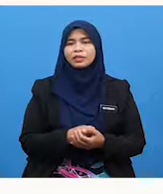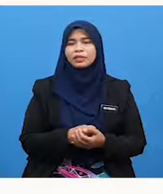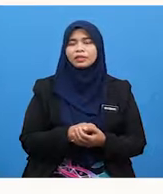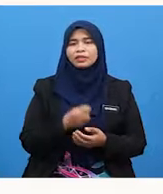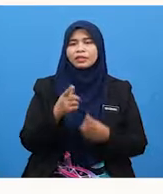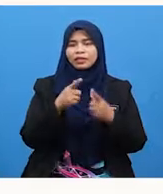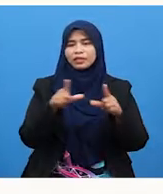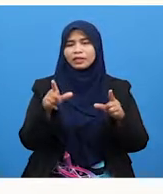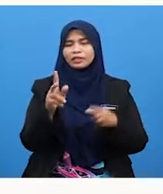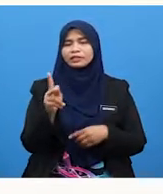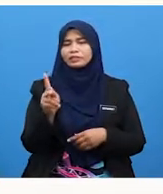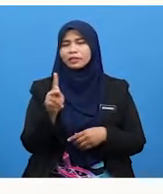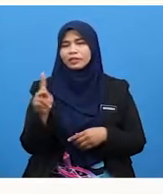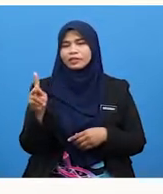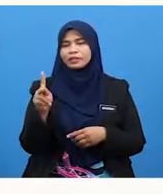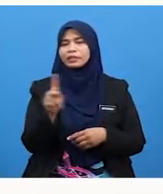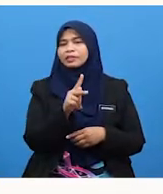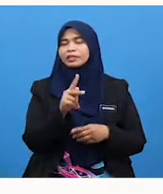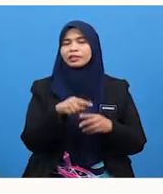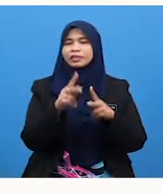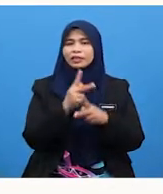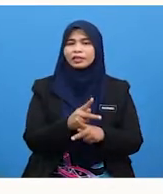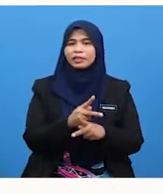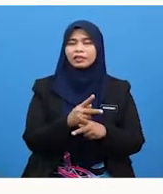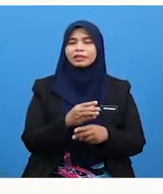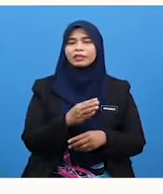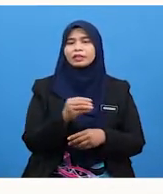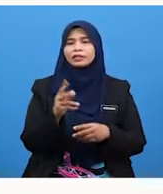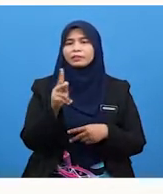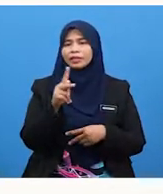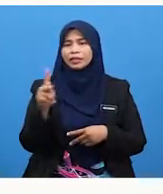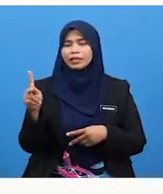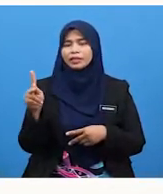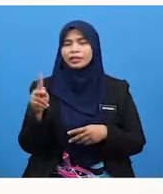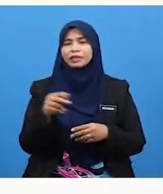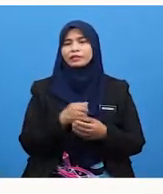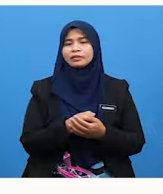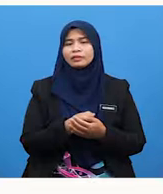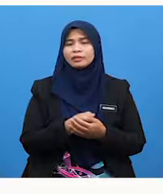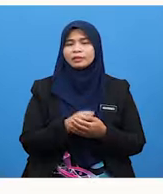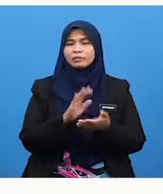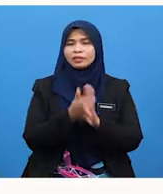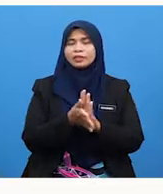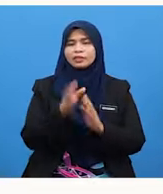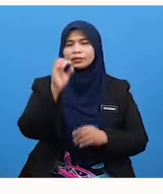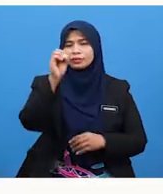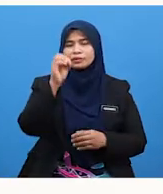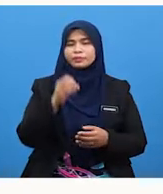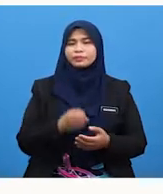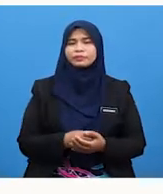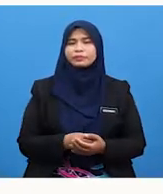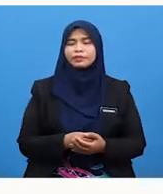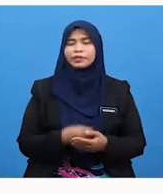Digit-digit di sebelah kiri dikekalkan manakala digit-digit di sebelah kanan menjadi